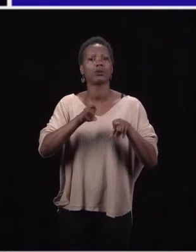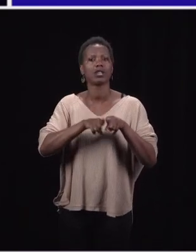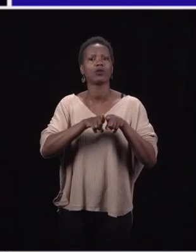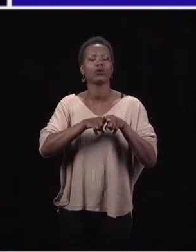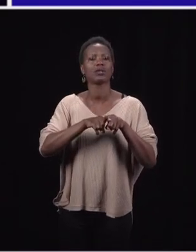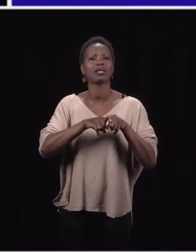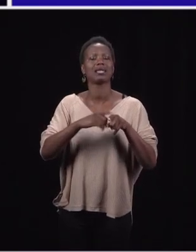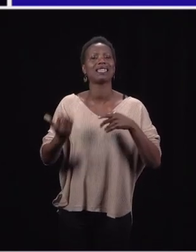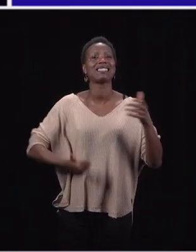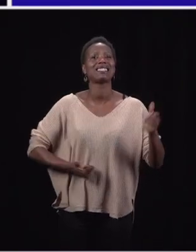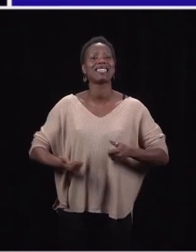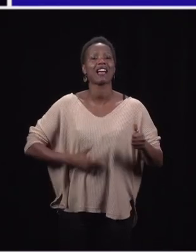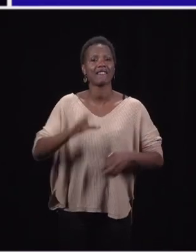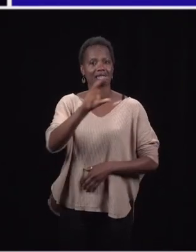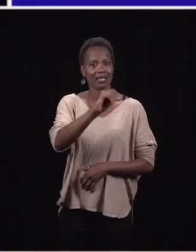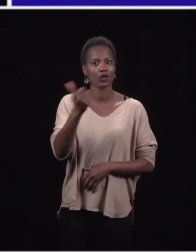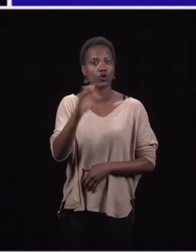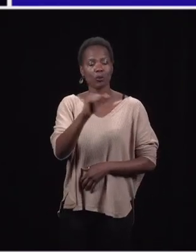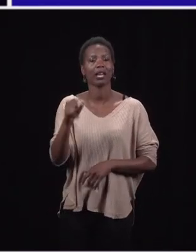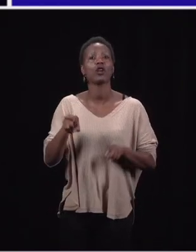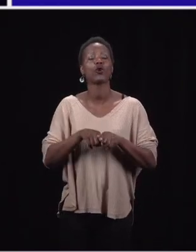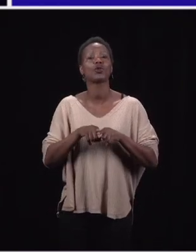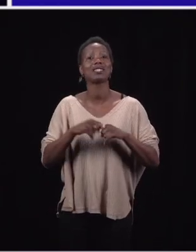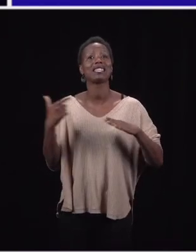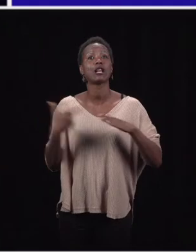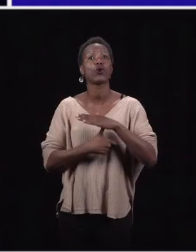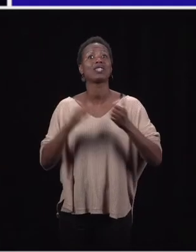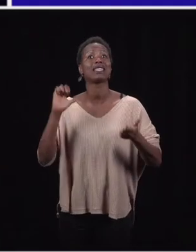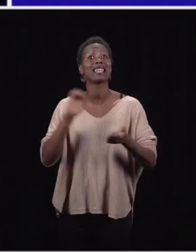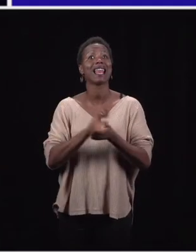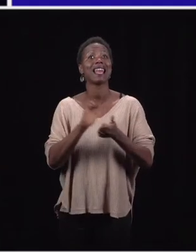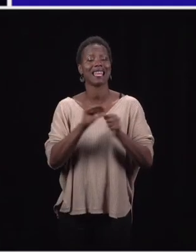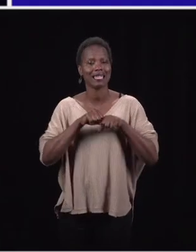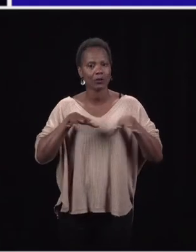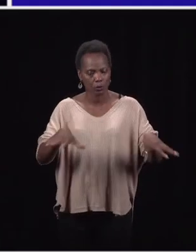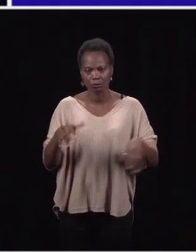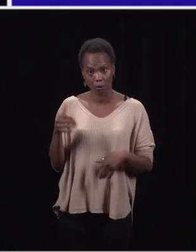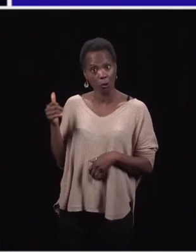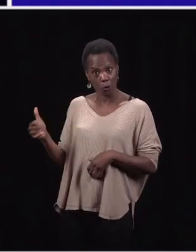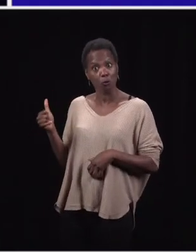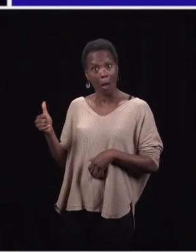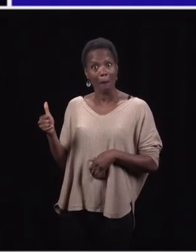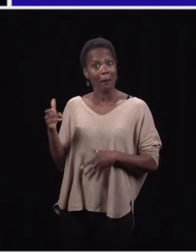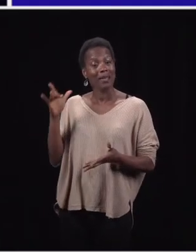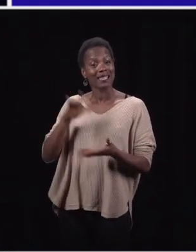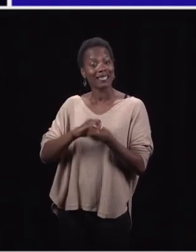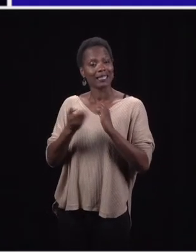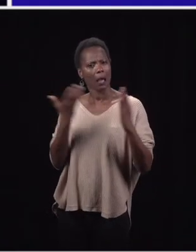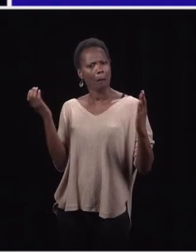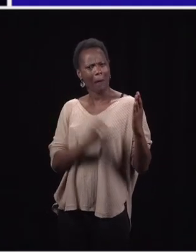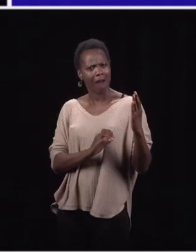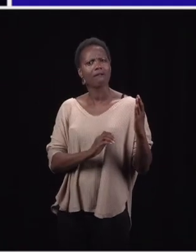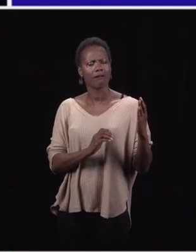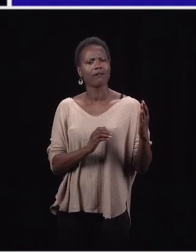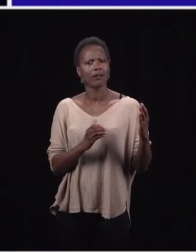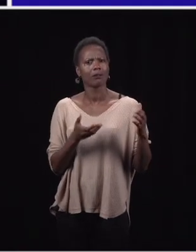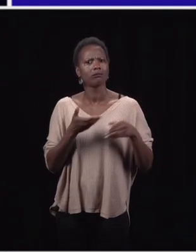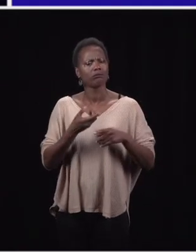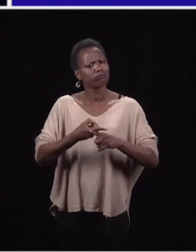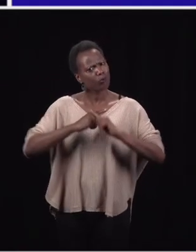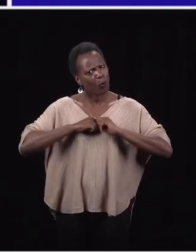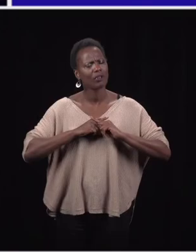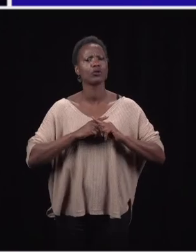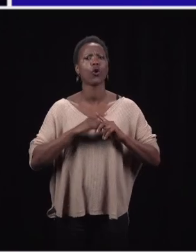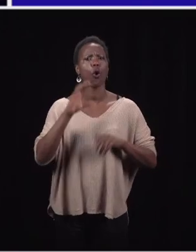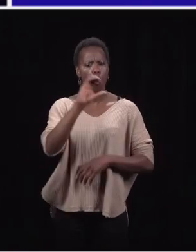vous affichez c'est d'ailleurs noté sur votre site une conviction c'est que le numérique finalement c'est une